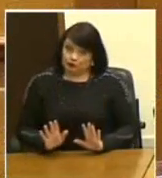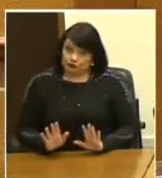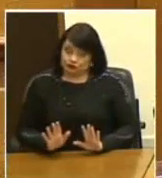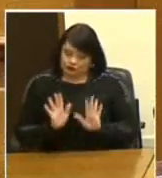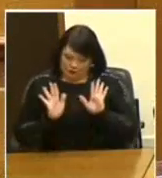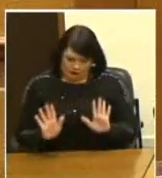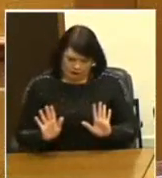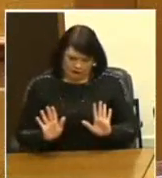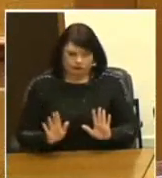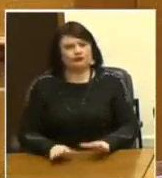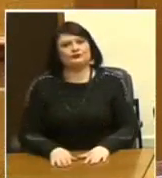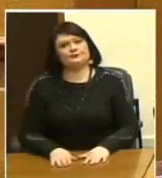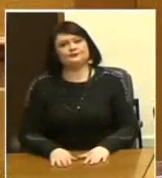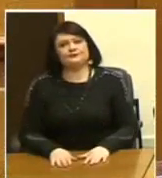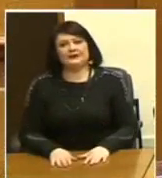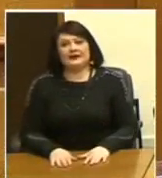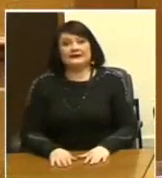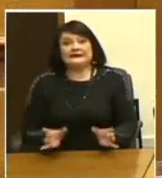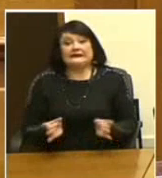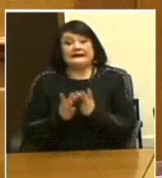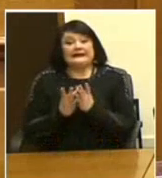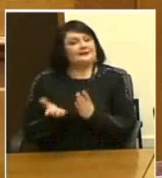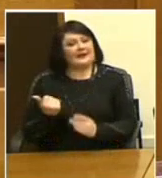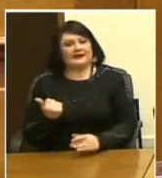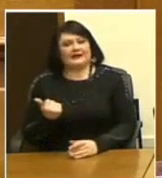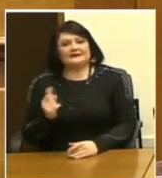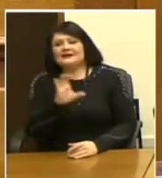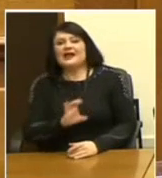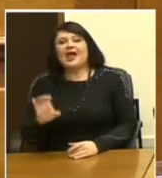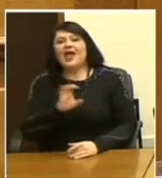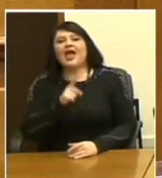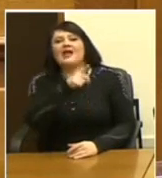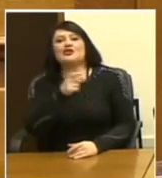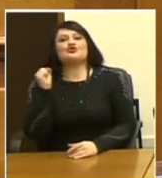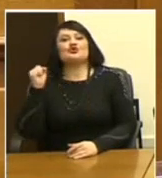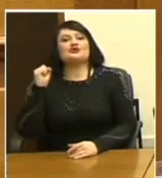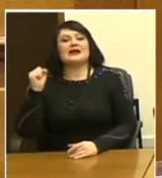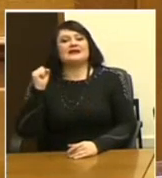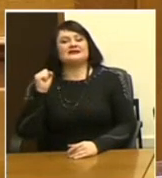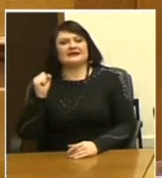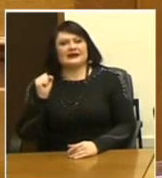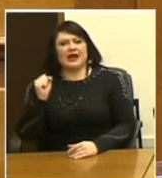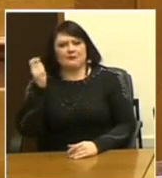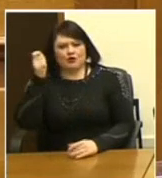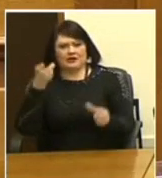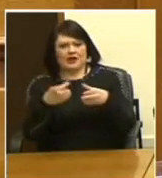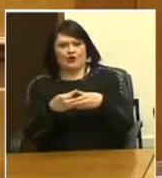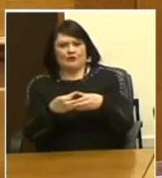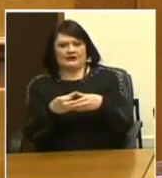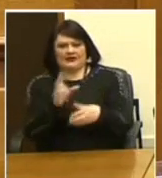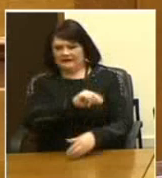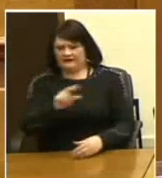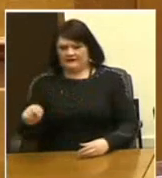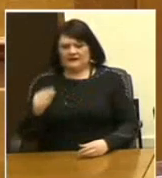Όμως, για κακή σας τύχη, στην Ευρώπη υπάρχουν σοσιαλιστικά κόμματα που δεν ταυτίζονται με